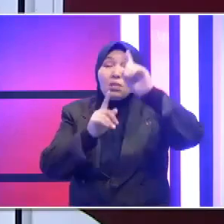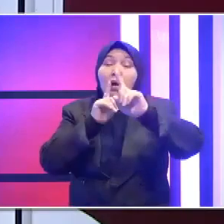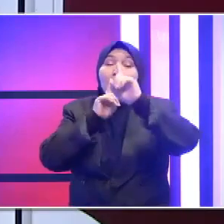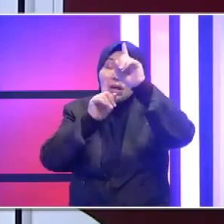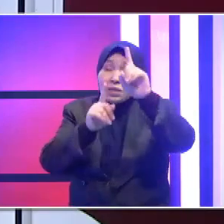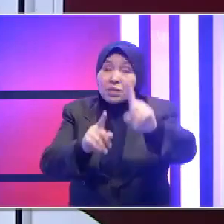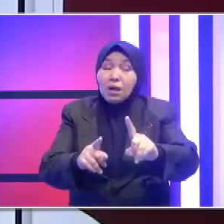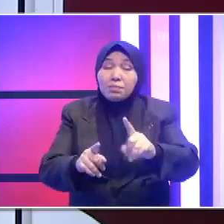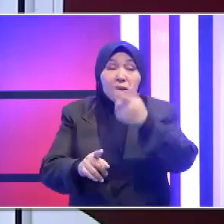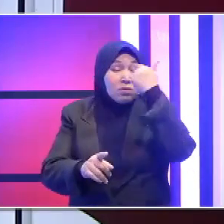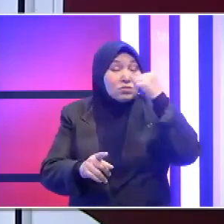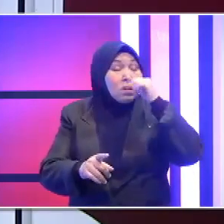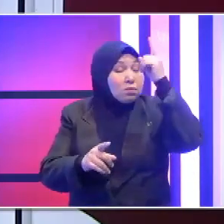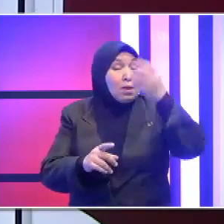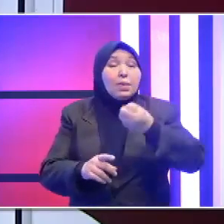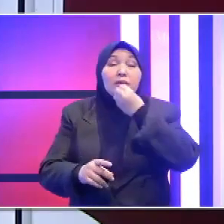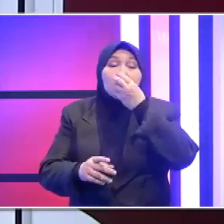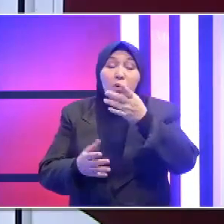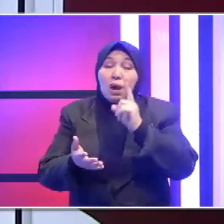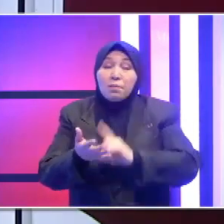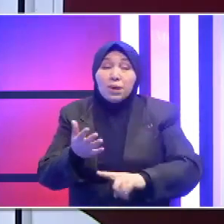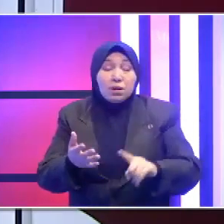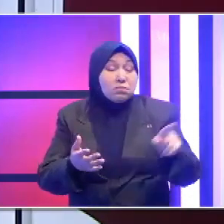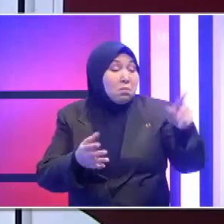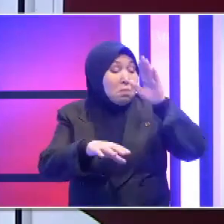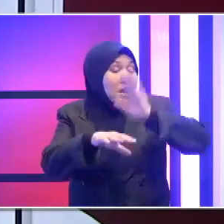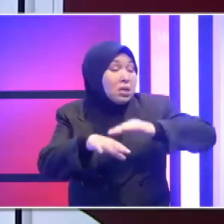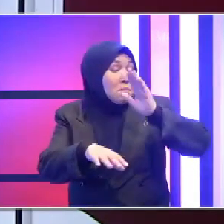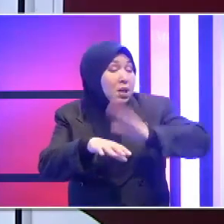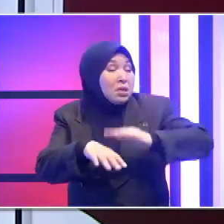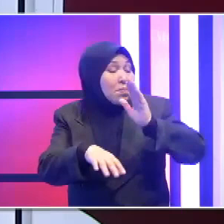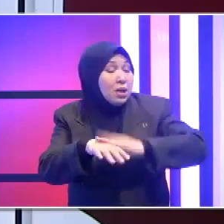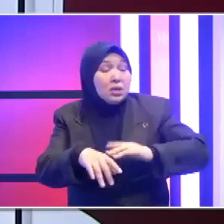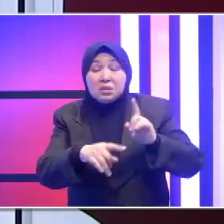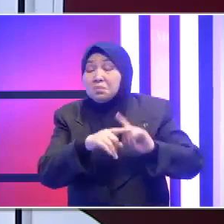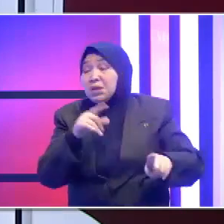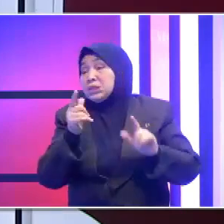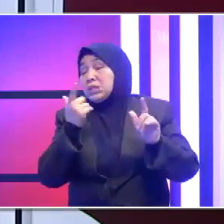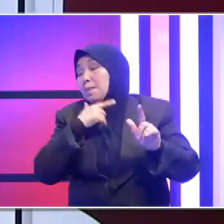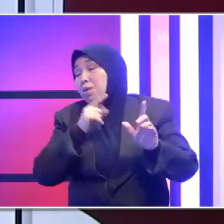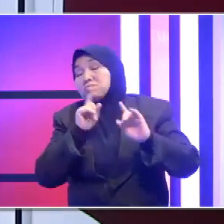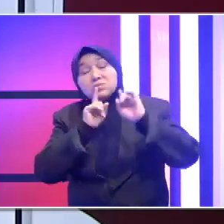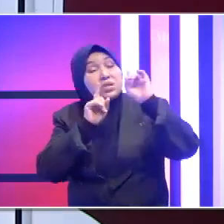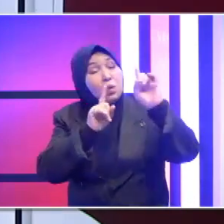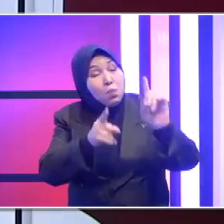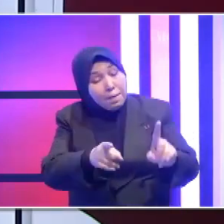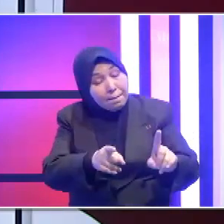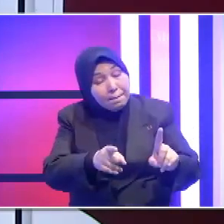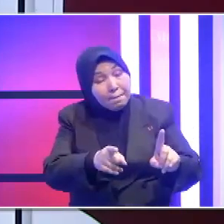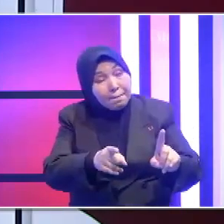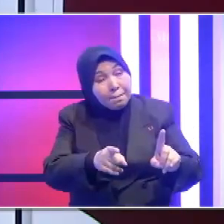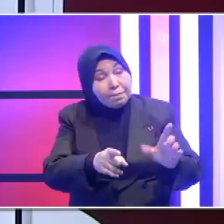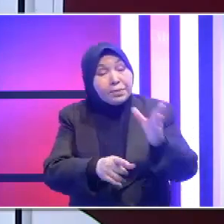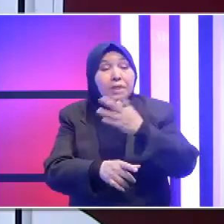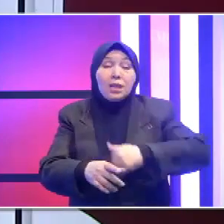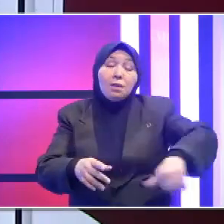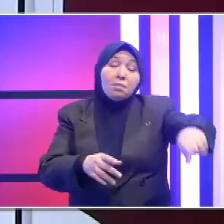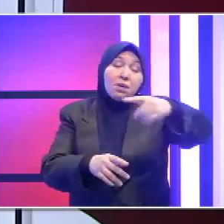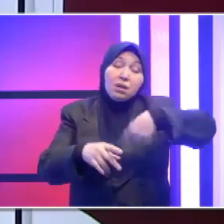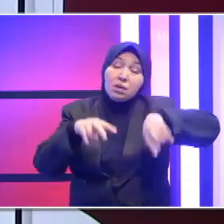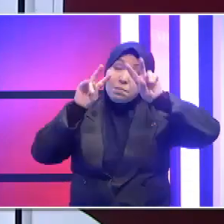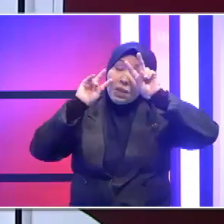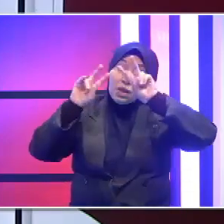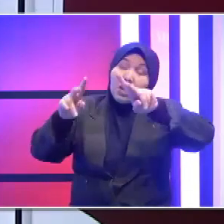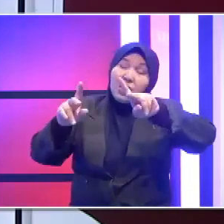maka daun panggil mereka tetapi mereka tidak menjawab nikitana jawab dalam yastajibul ah Um warowl Azab Dan mereka